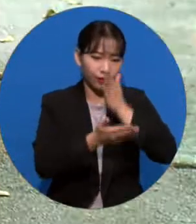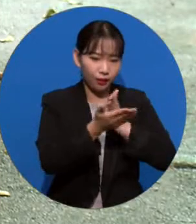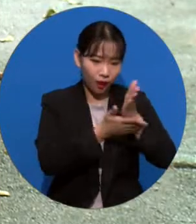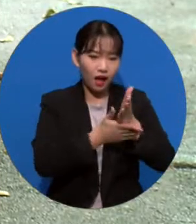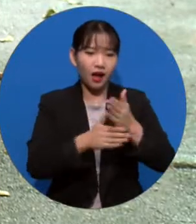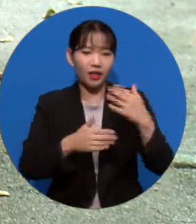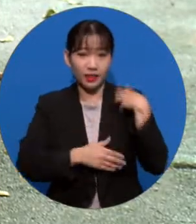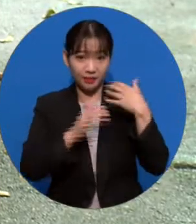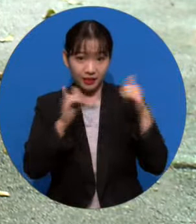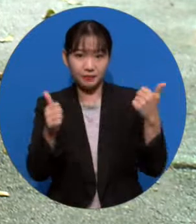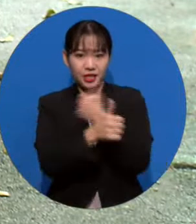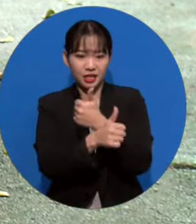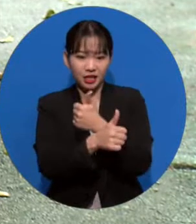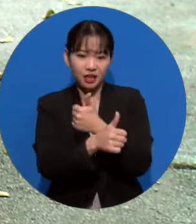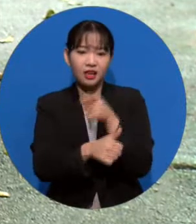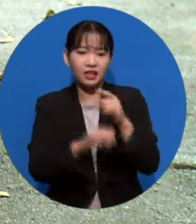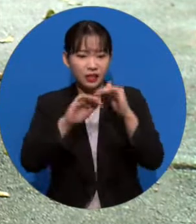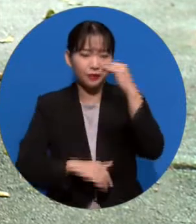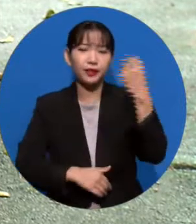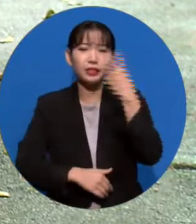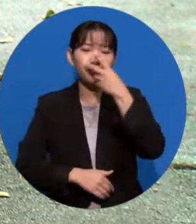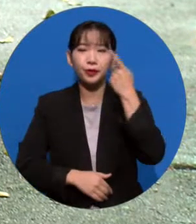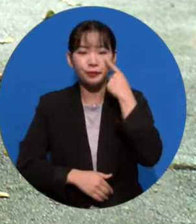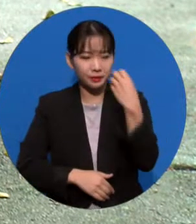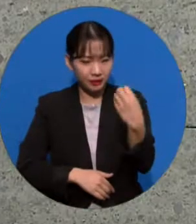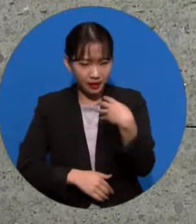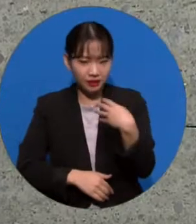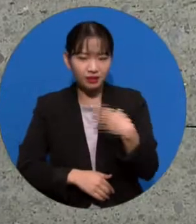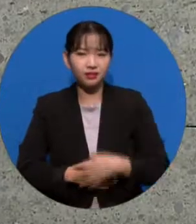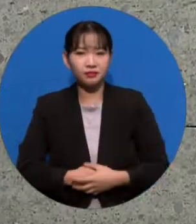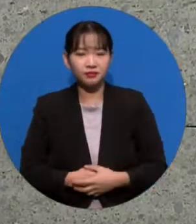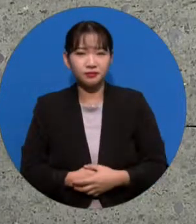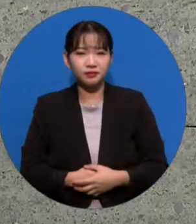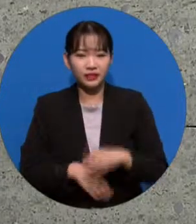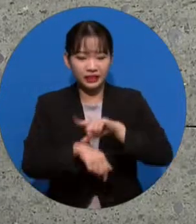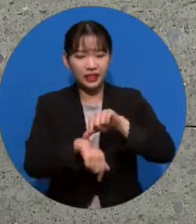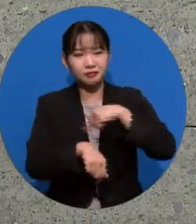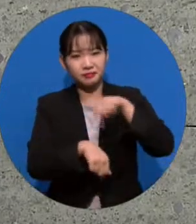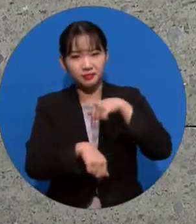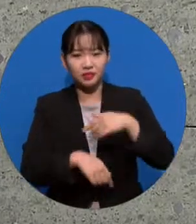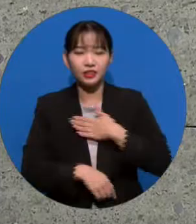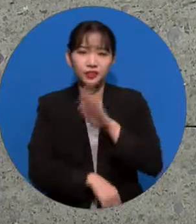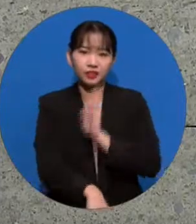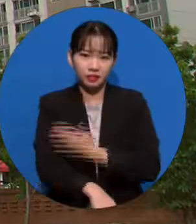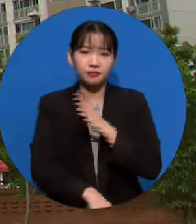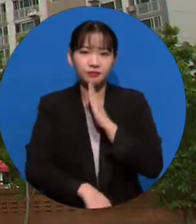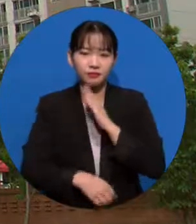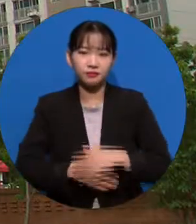대장님이랑 담당자가 계셨어요. 이 시안을 다시 한번 재검토를 해보자 해가지고 좀 기간이 그건 저희도 저희죠.